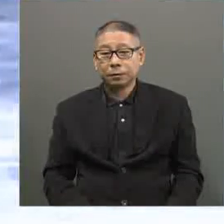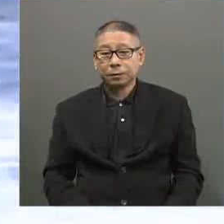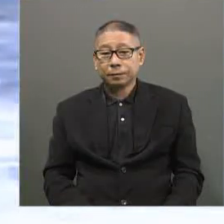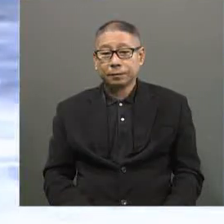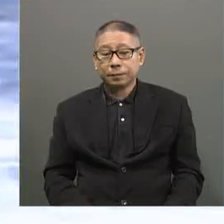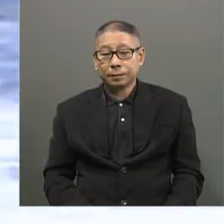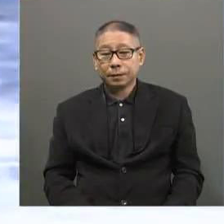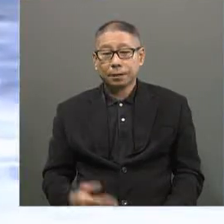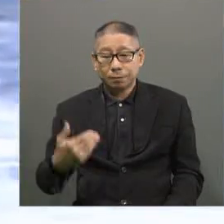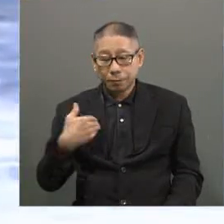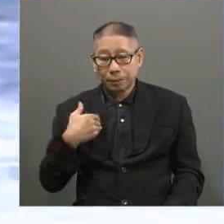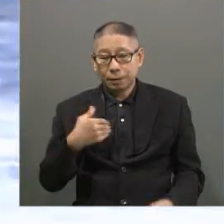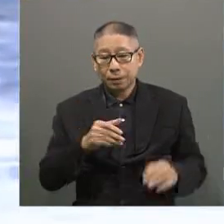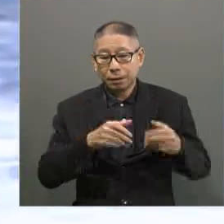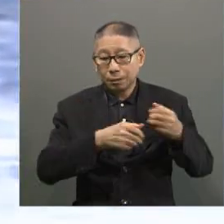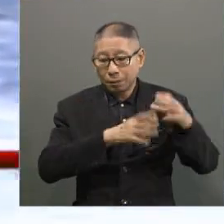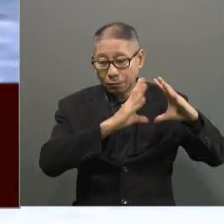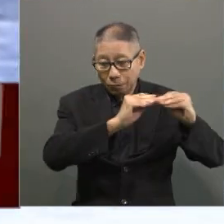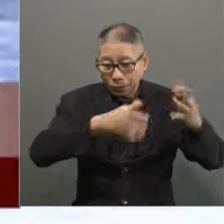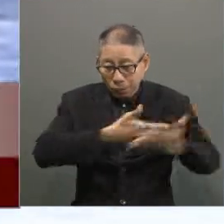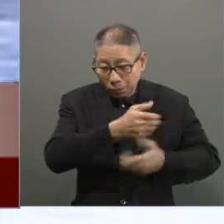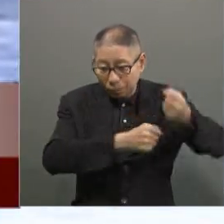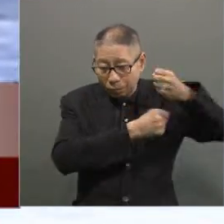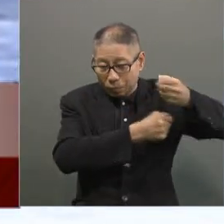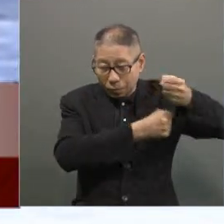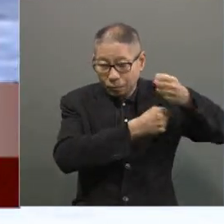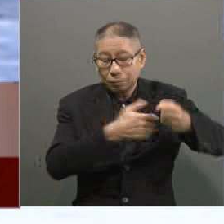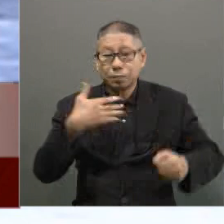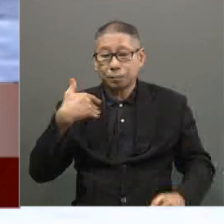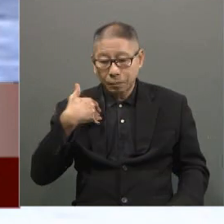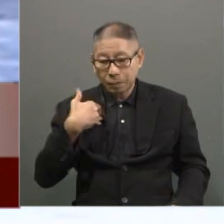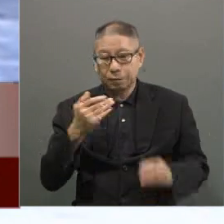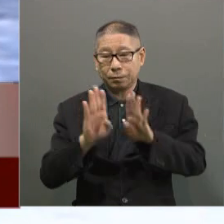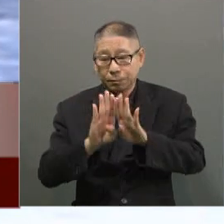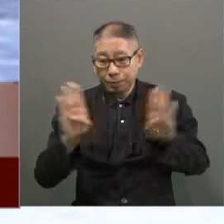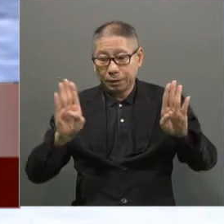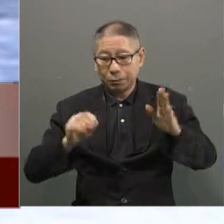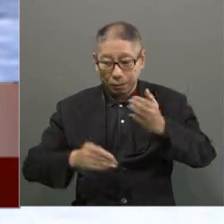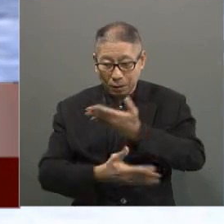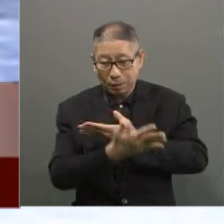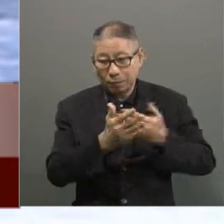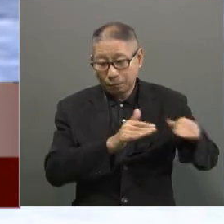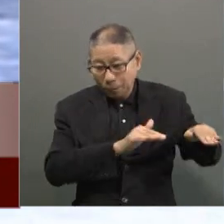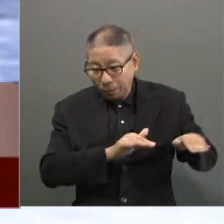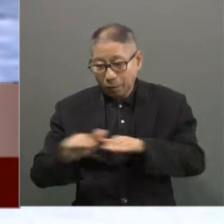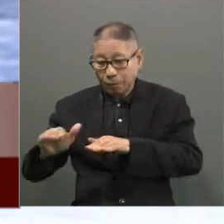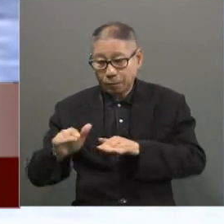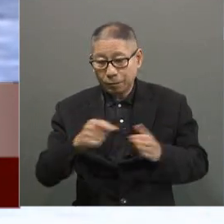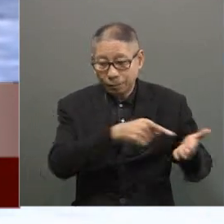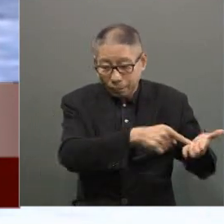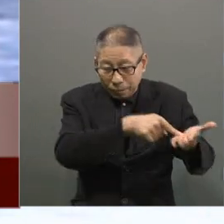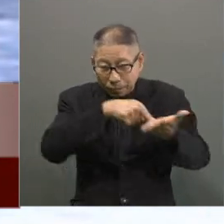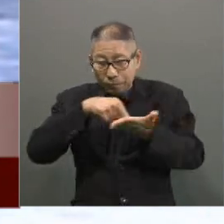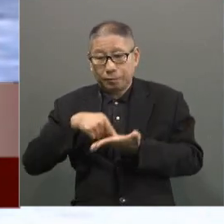อันนี้แล้วก็มีพื้นที่ชุมนุมที่เปิดอยู่ก็พร้อมที่จะรับนะแล้วก็ขอให้แจ้งเข้ามาแล้วก็สามารถใช้พื้นที่อย่างเต็ม